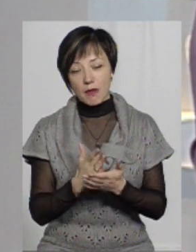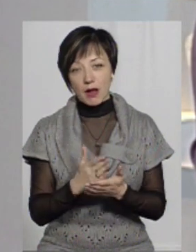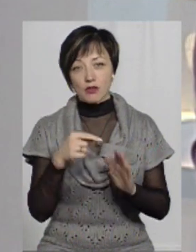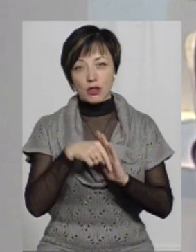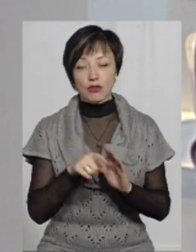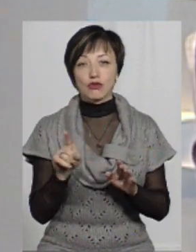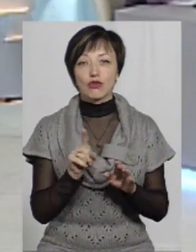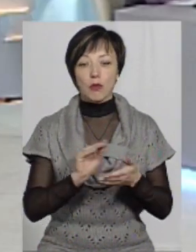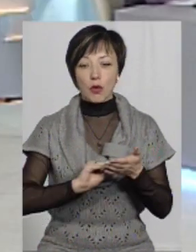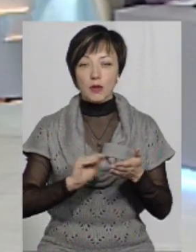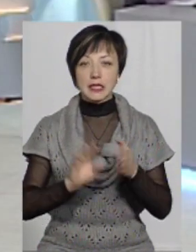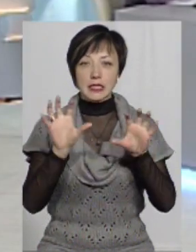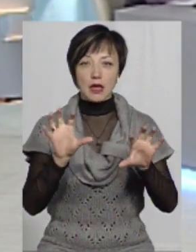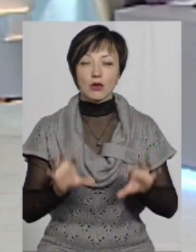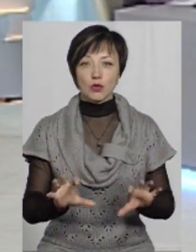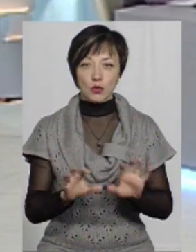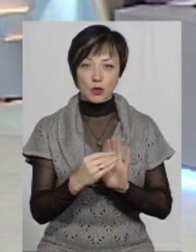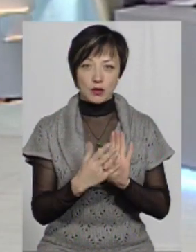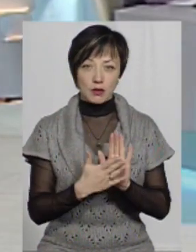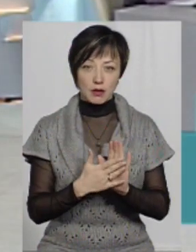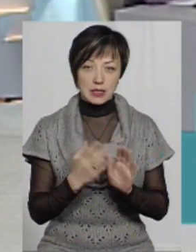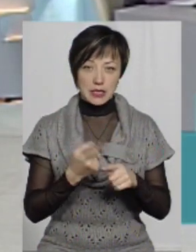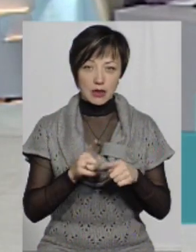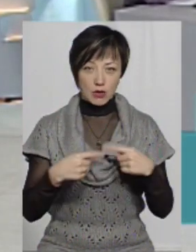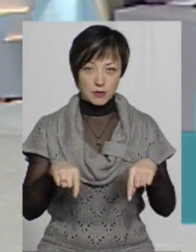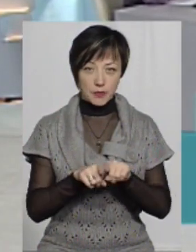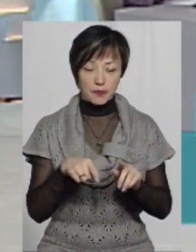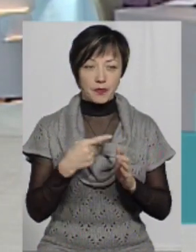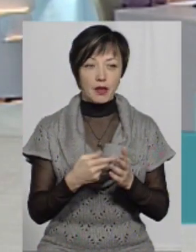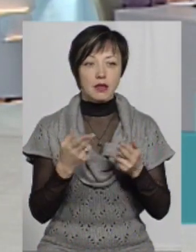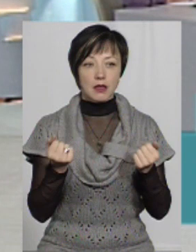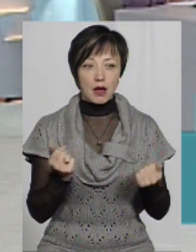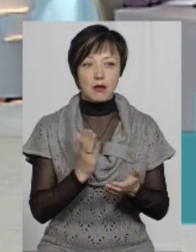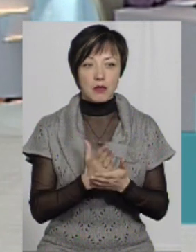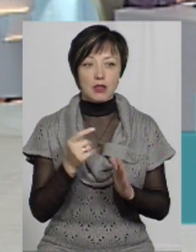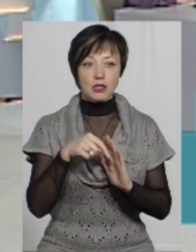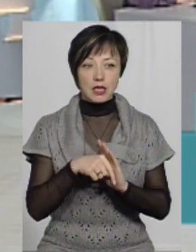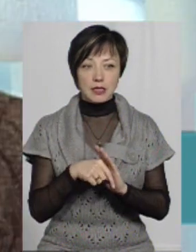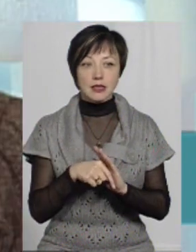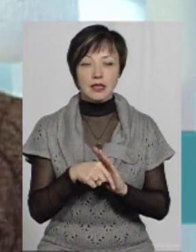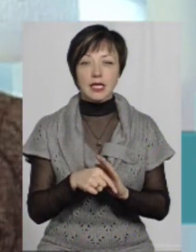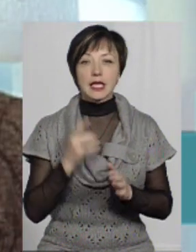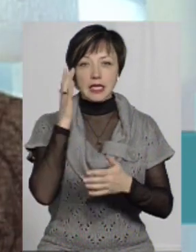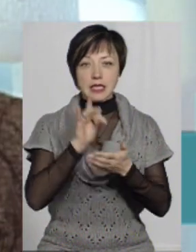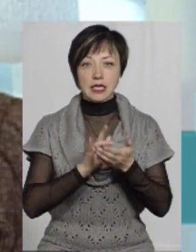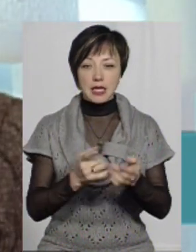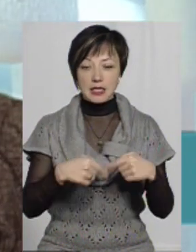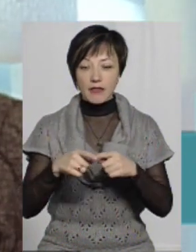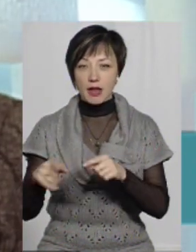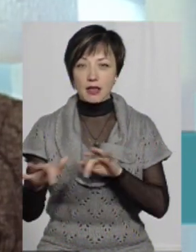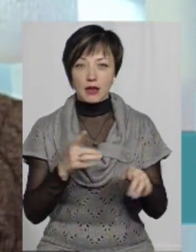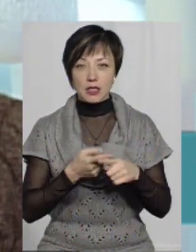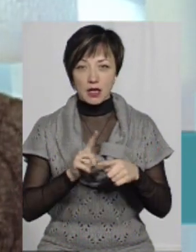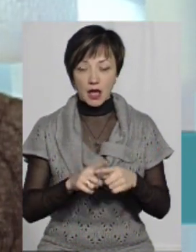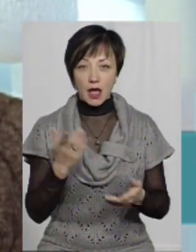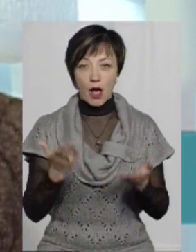має значення, що прописано у статуті благодійної організації? Так, має значення, що прописано у статуті саме цілі і сфера діяльності цієї